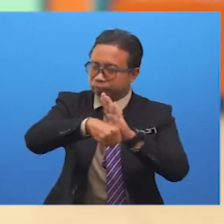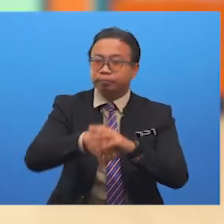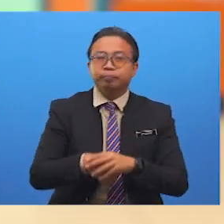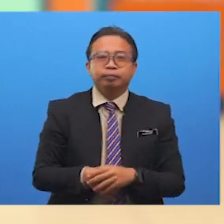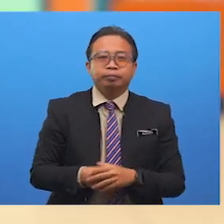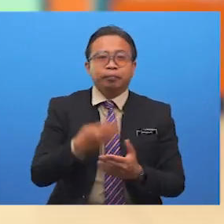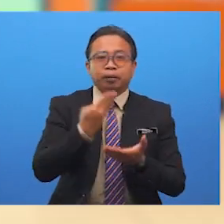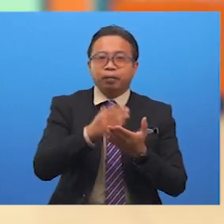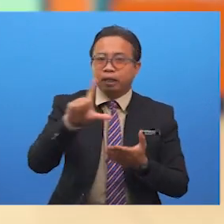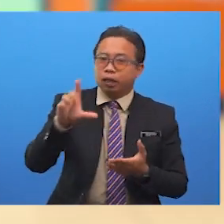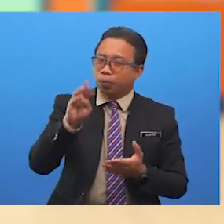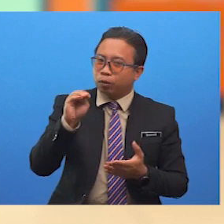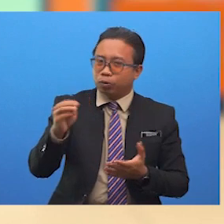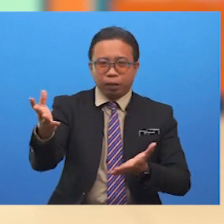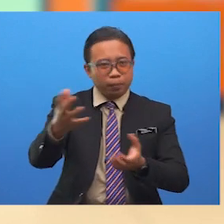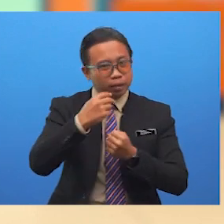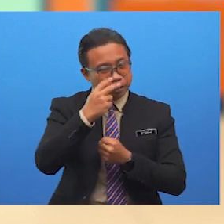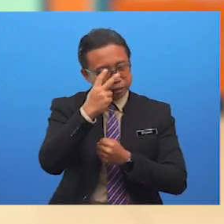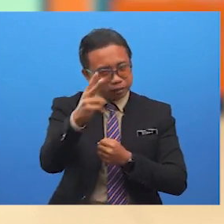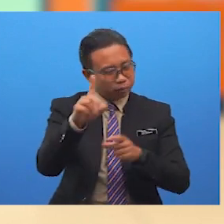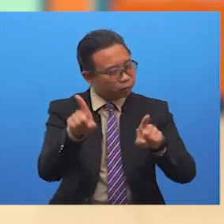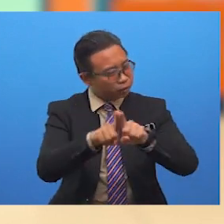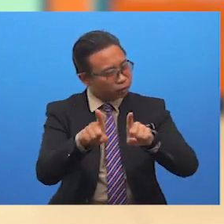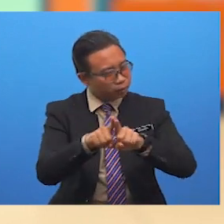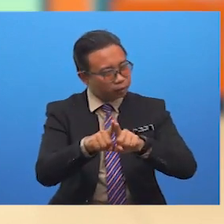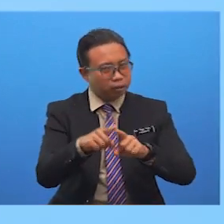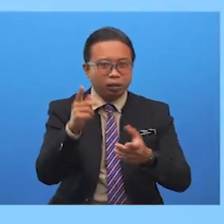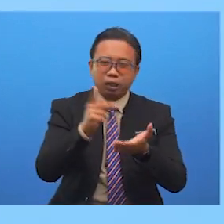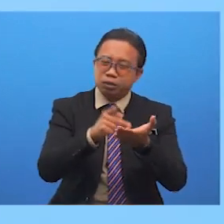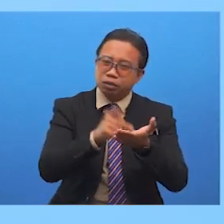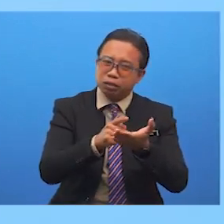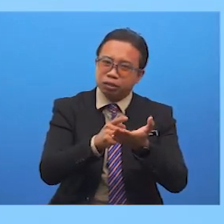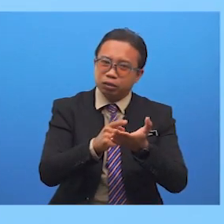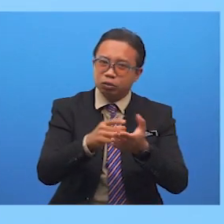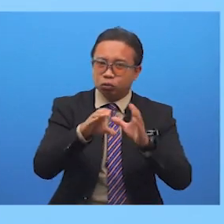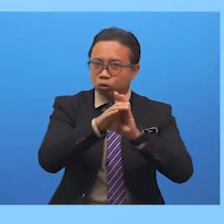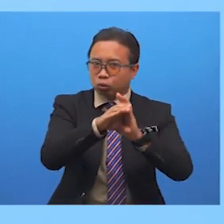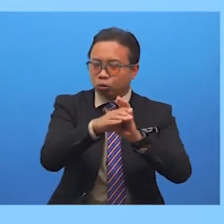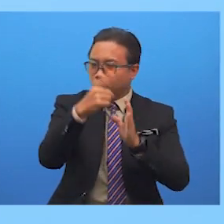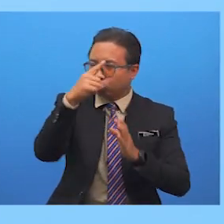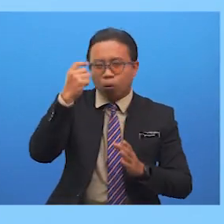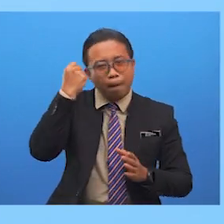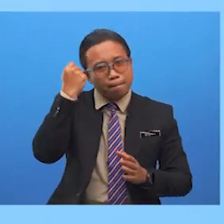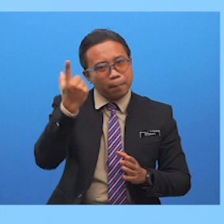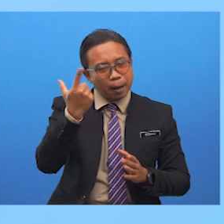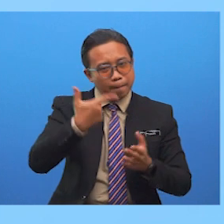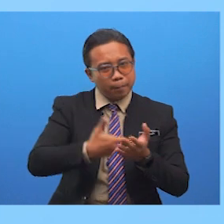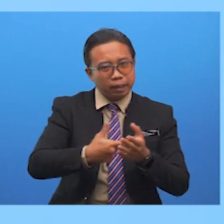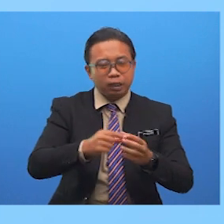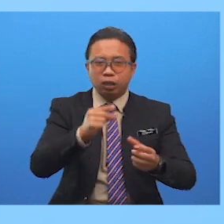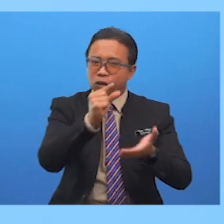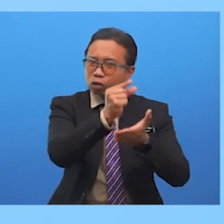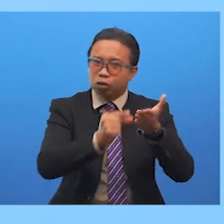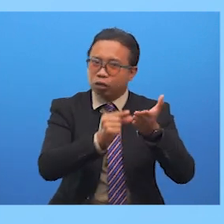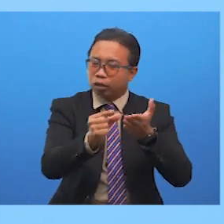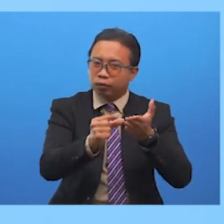Baiklah murid-murid Mari sama-sama kita Haji beberapa contoh untuk lebih memahami akan graph